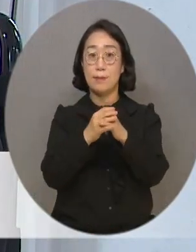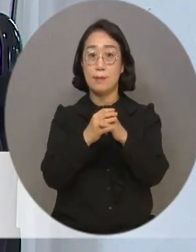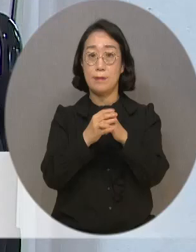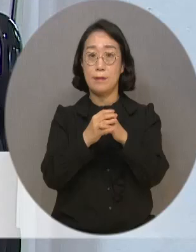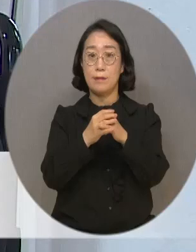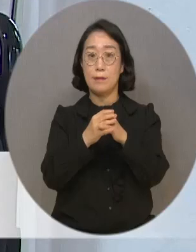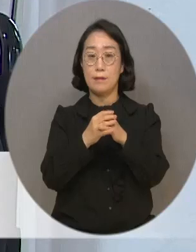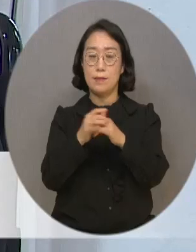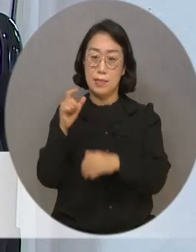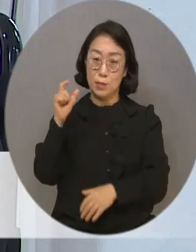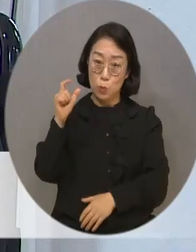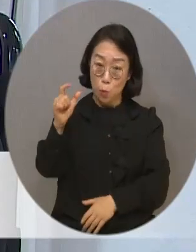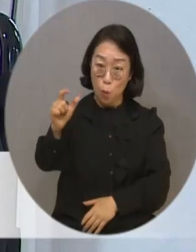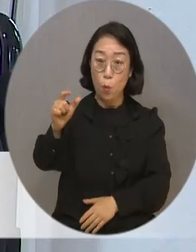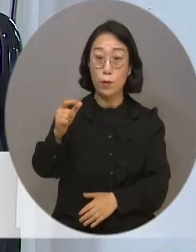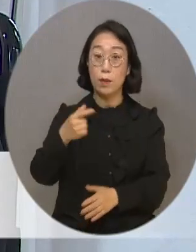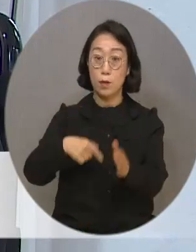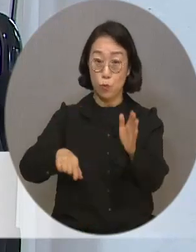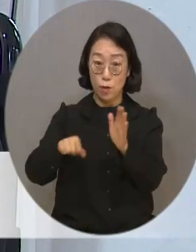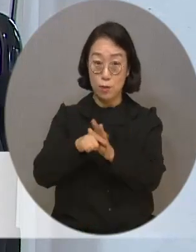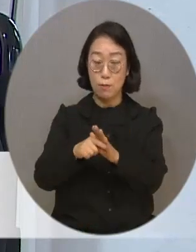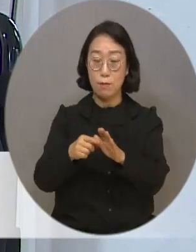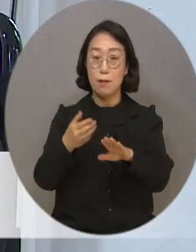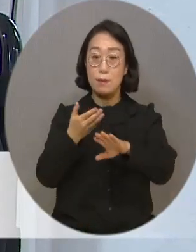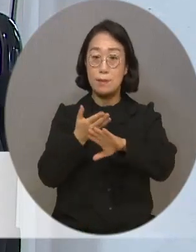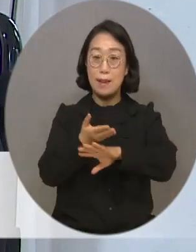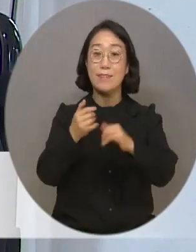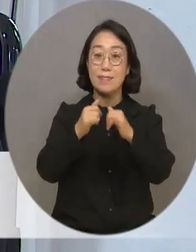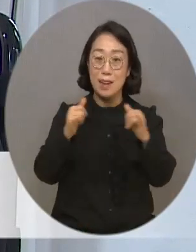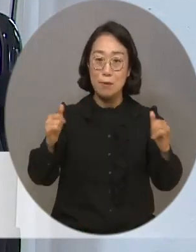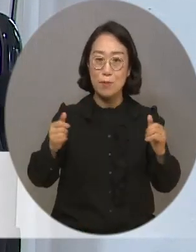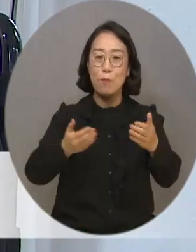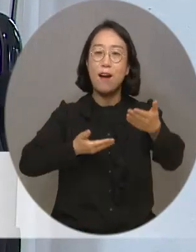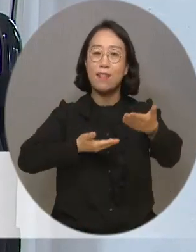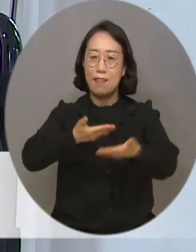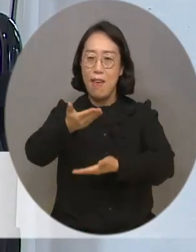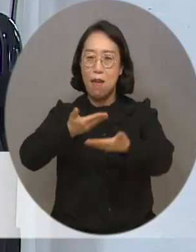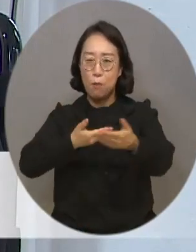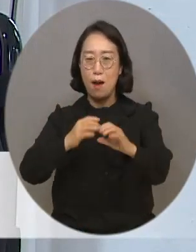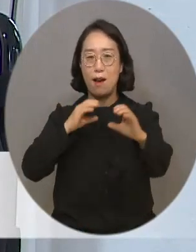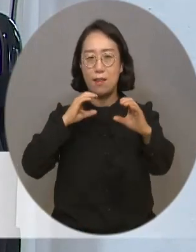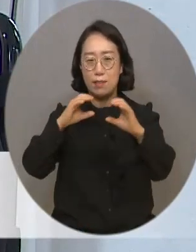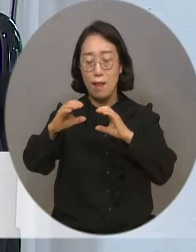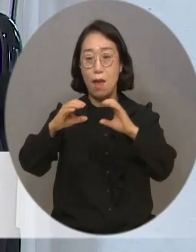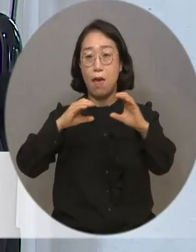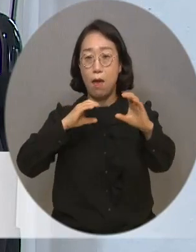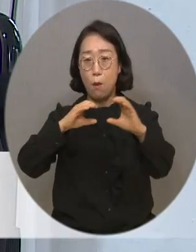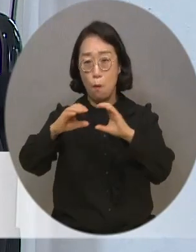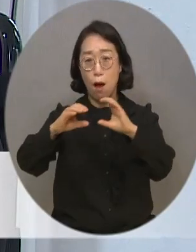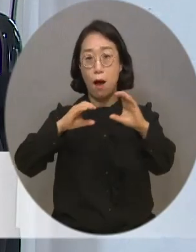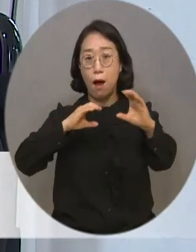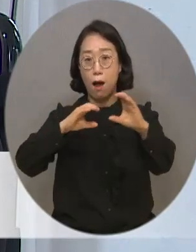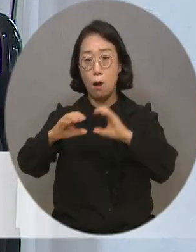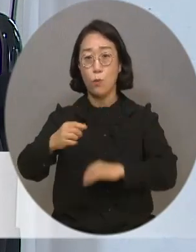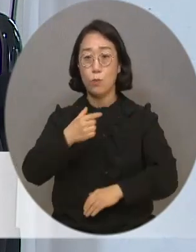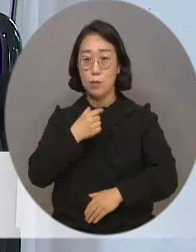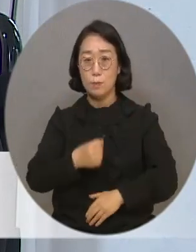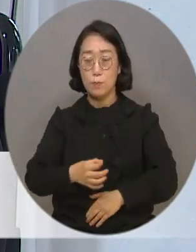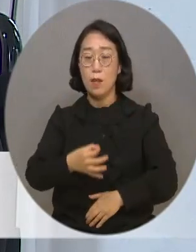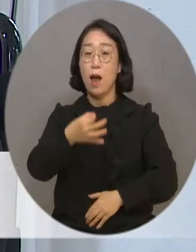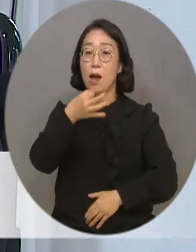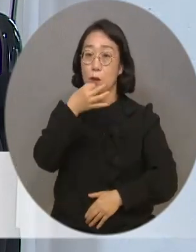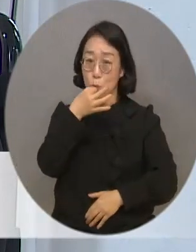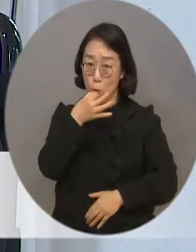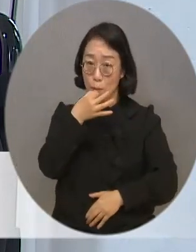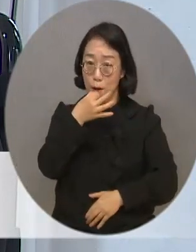지속되기 위해서 계속해서 사람들과 대화하고 싶은 어떤